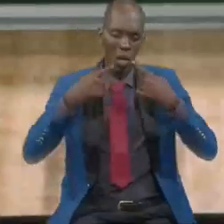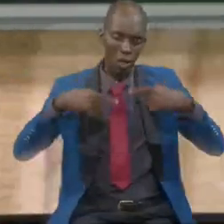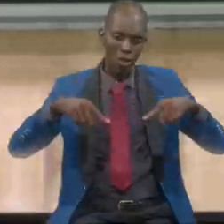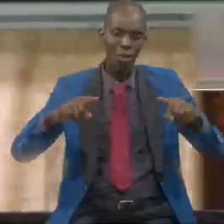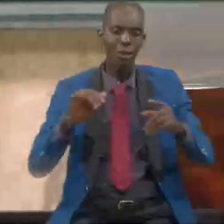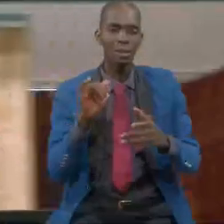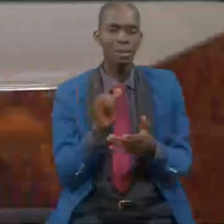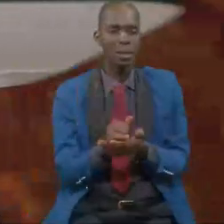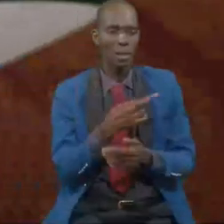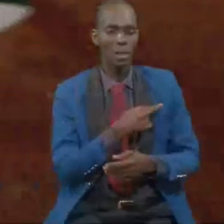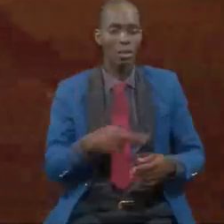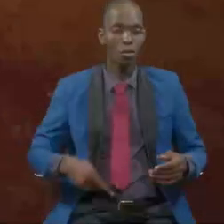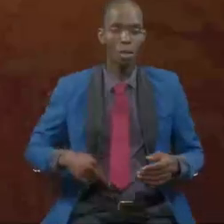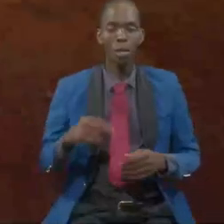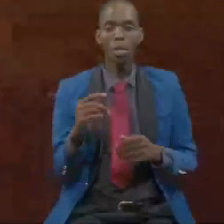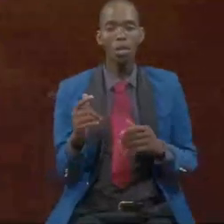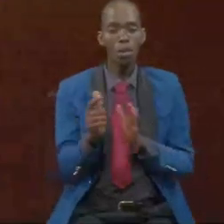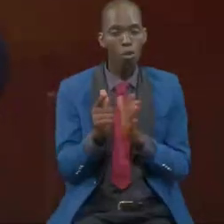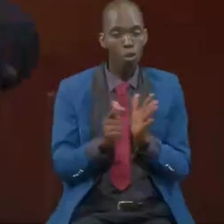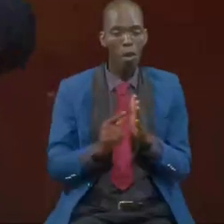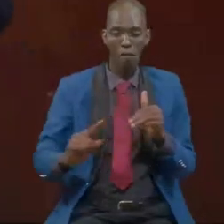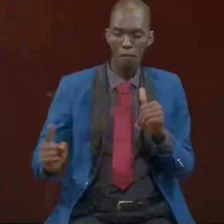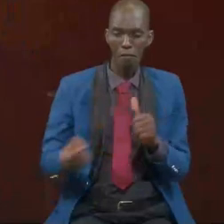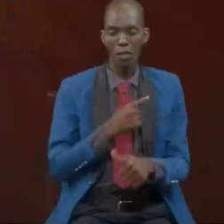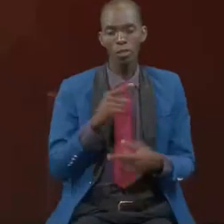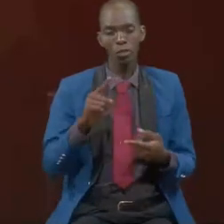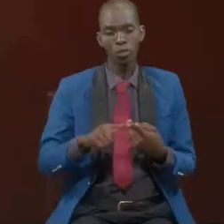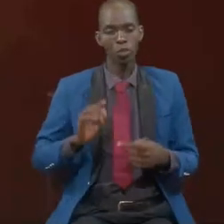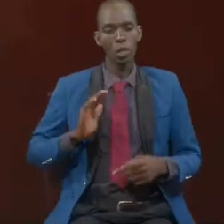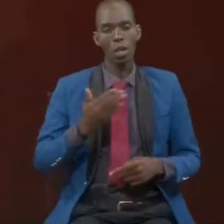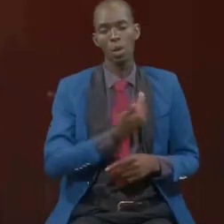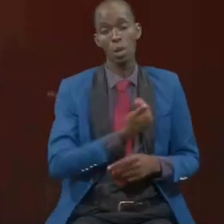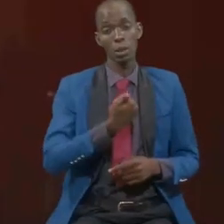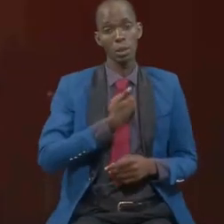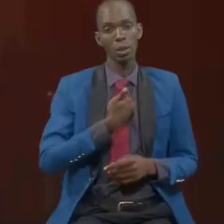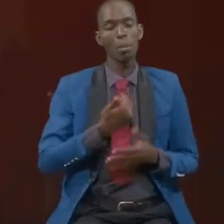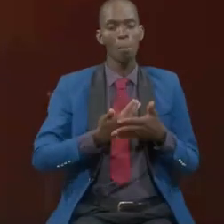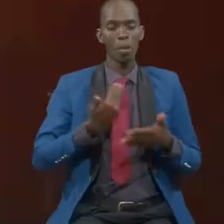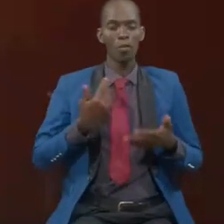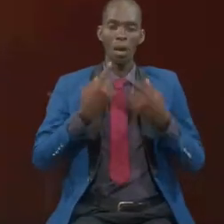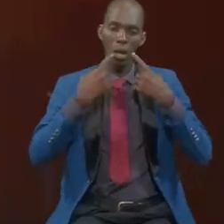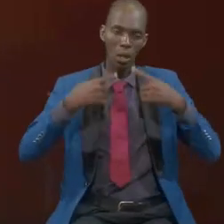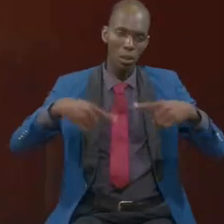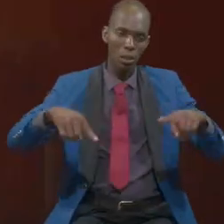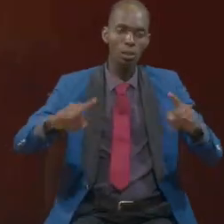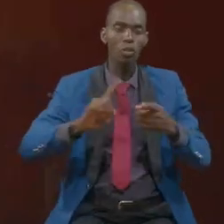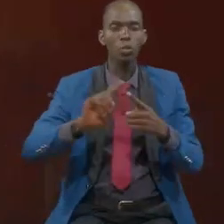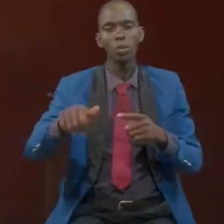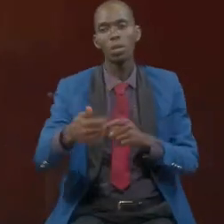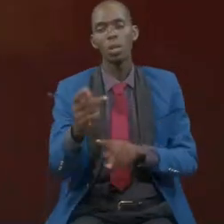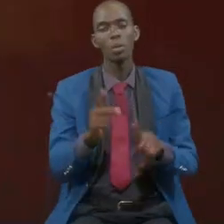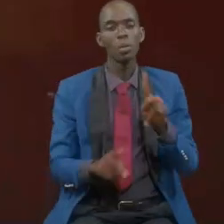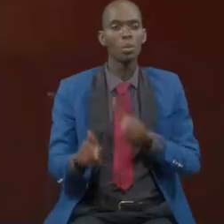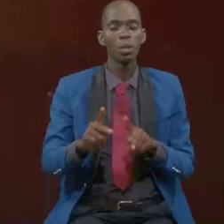la loi royale, nous la proclamons d'abord à nous-mêmes, et puis nous la proclamons aussi